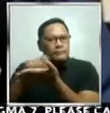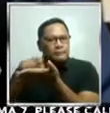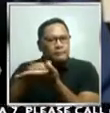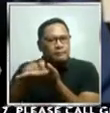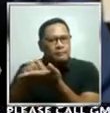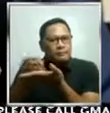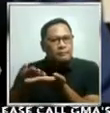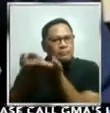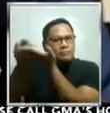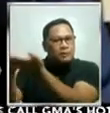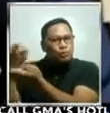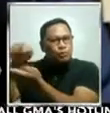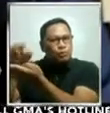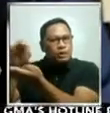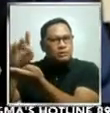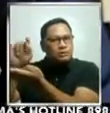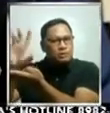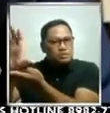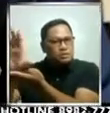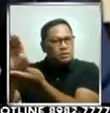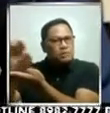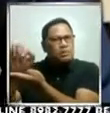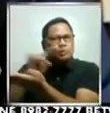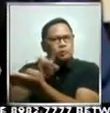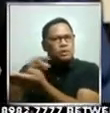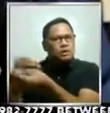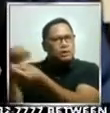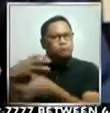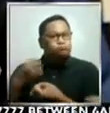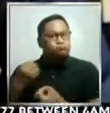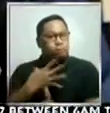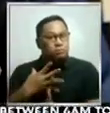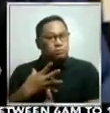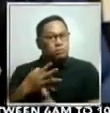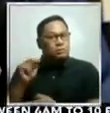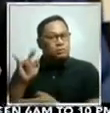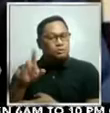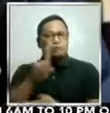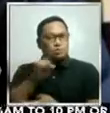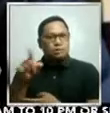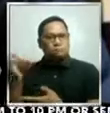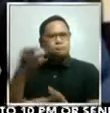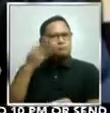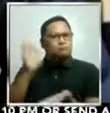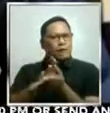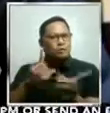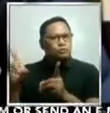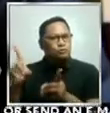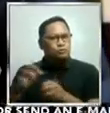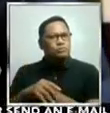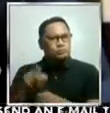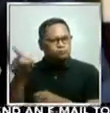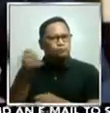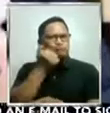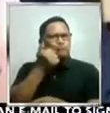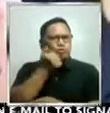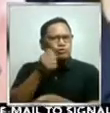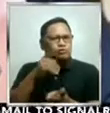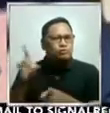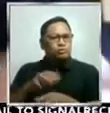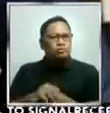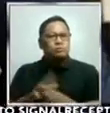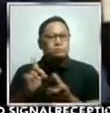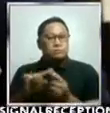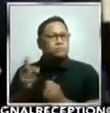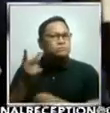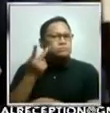NTC at parang sinasabi niya, in a way, no, tinakot niya ang NTC na illegal itong gagawin mo, mali itong gagawin mo. Yun ang tingin